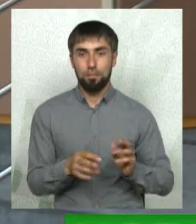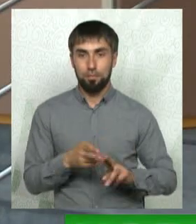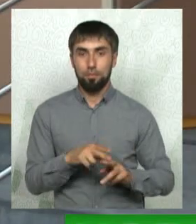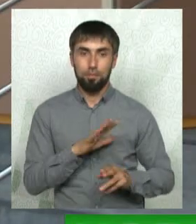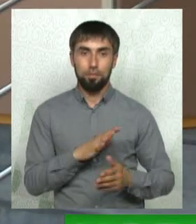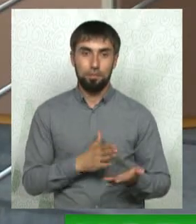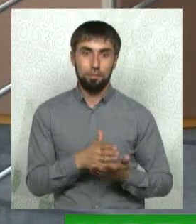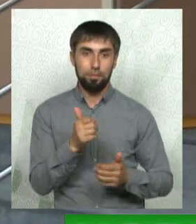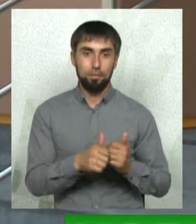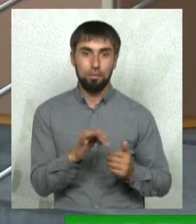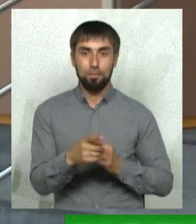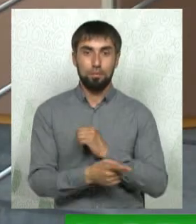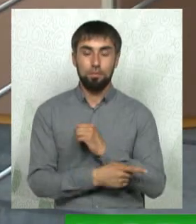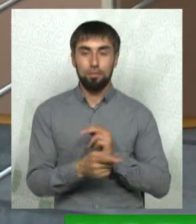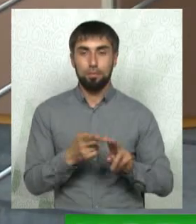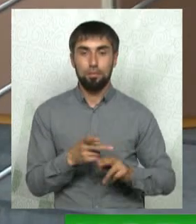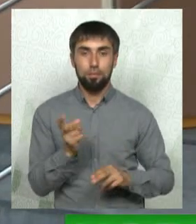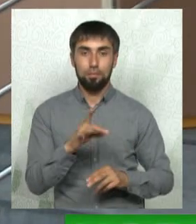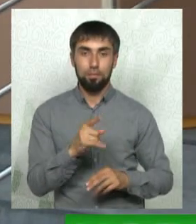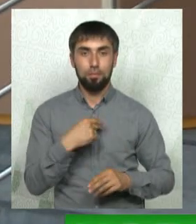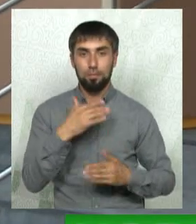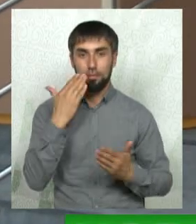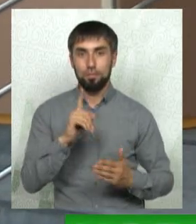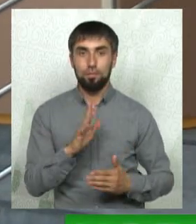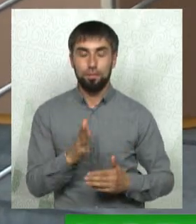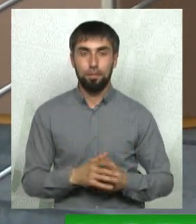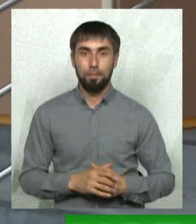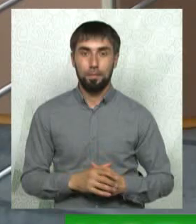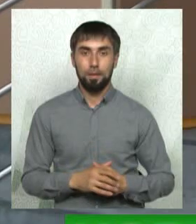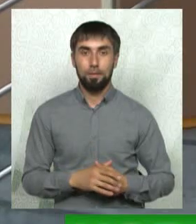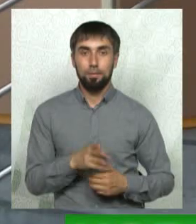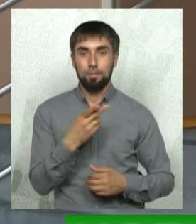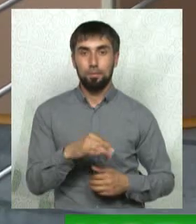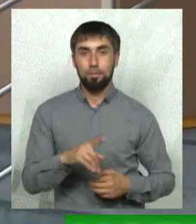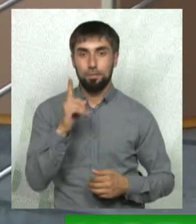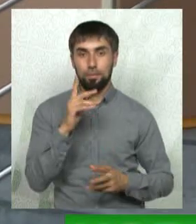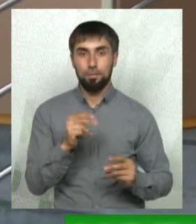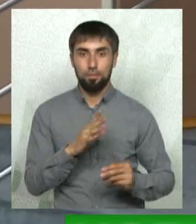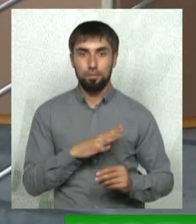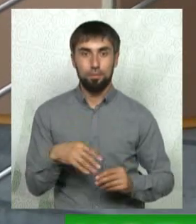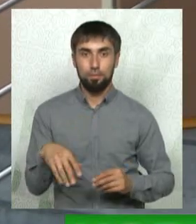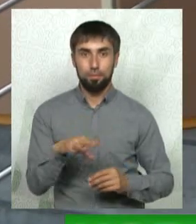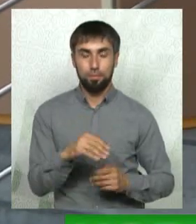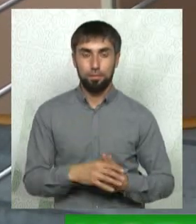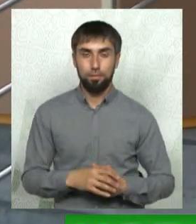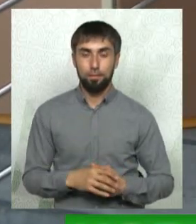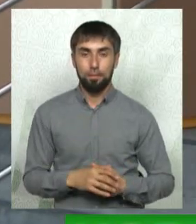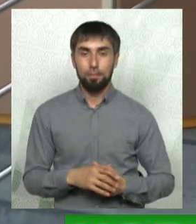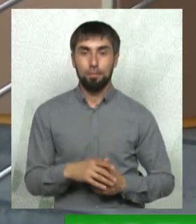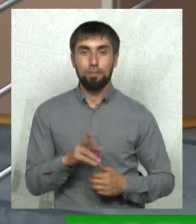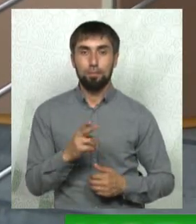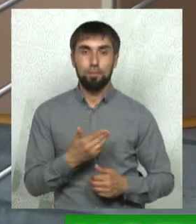мёл, сечер, остался последний день, и вот дахцу, дал эту балку, масляр, чё